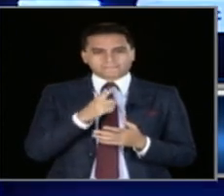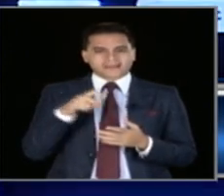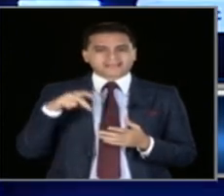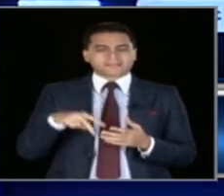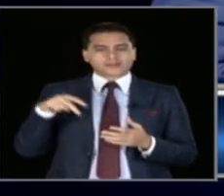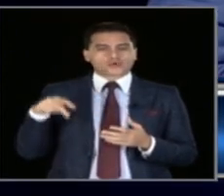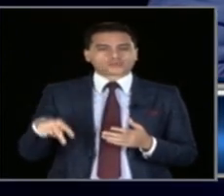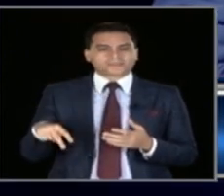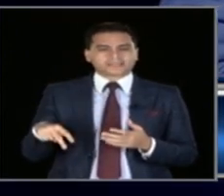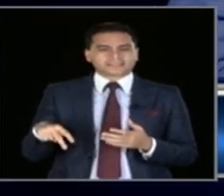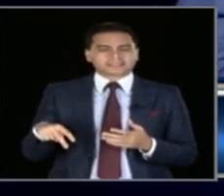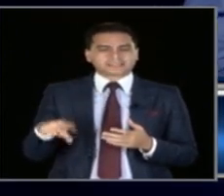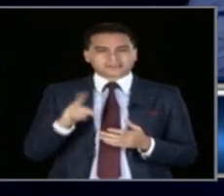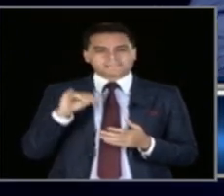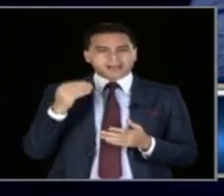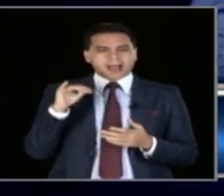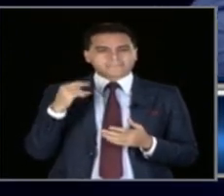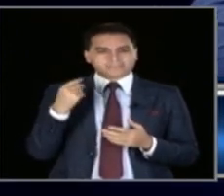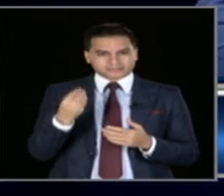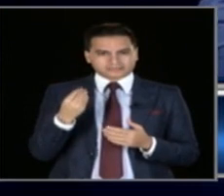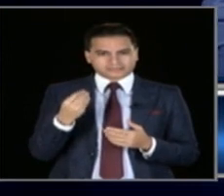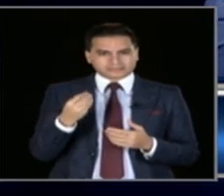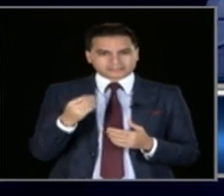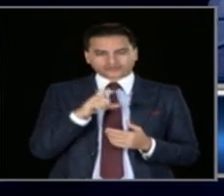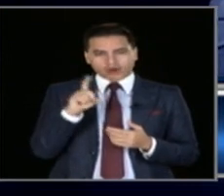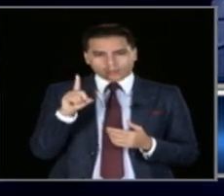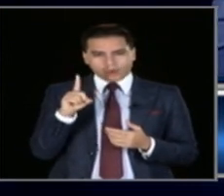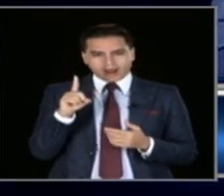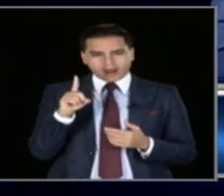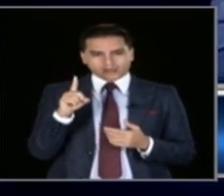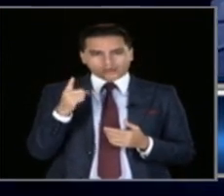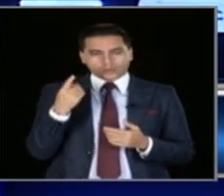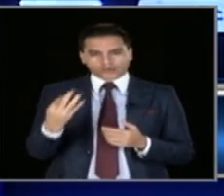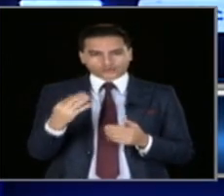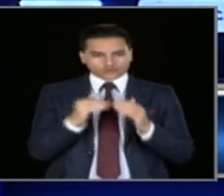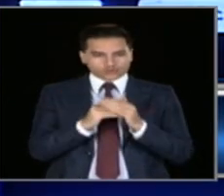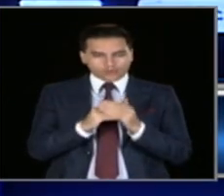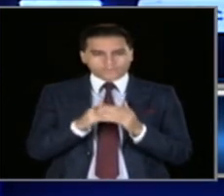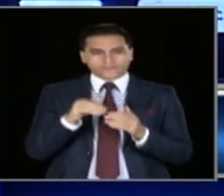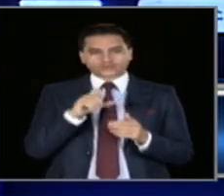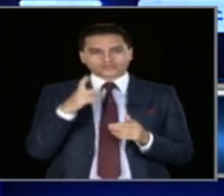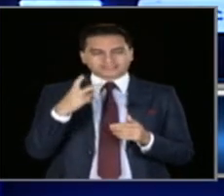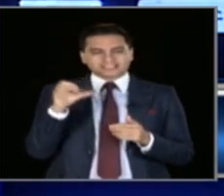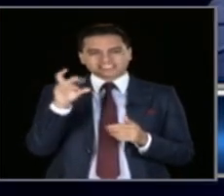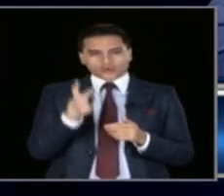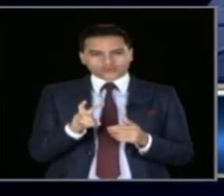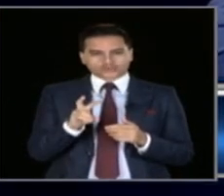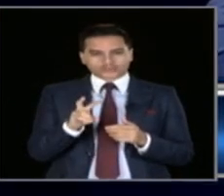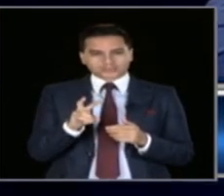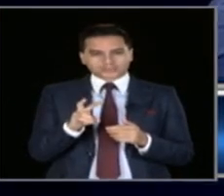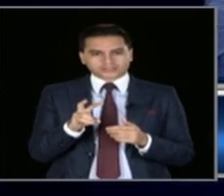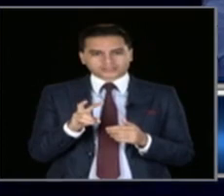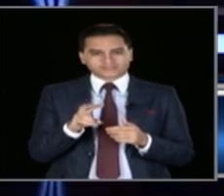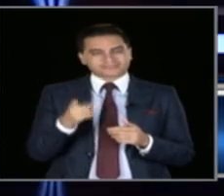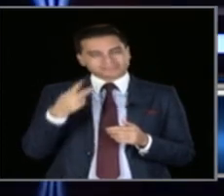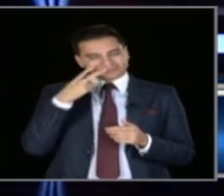188 محمد. أيوة. يناير 31، فبراير ماشي 29. 182